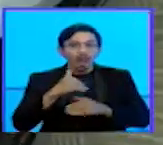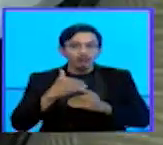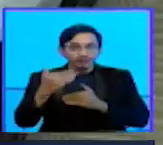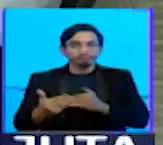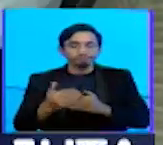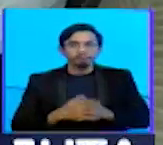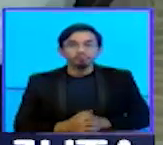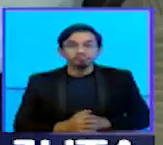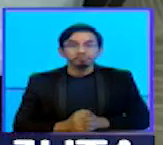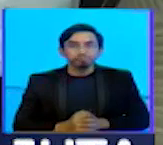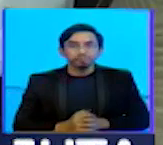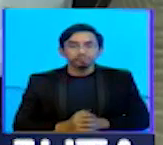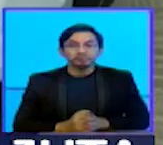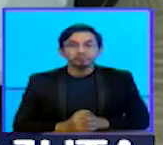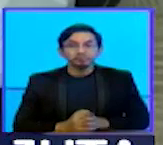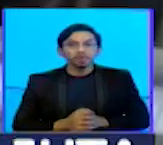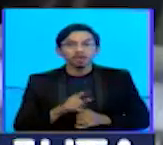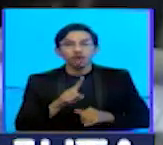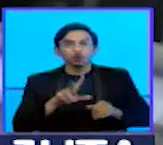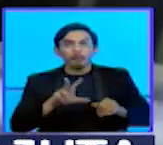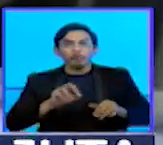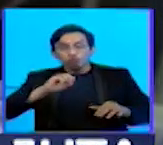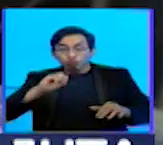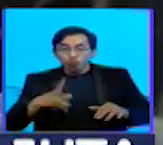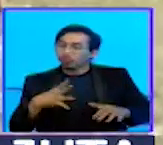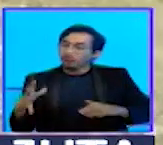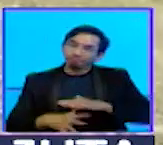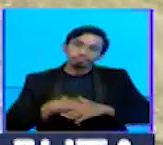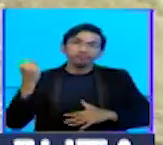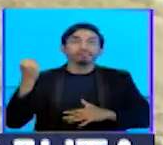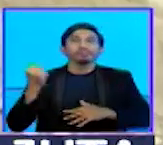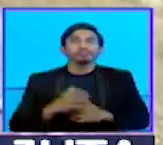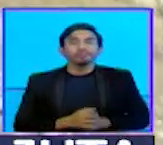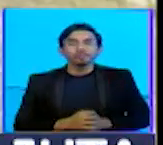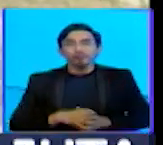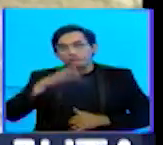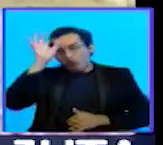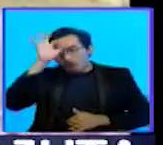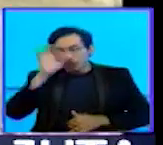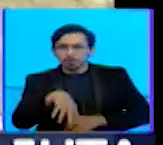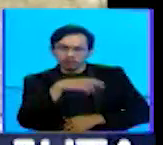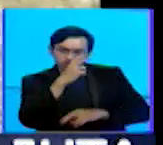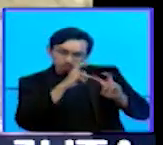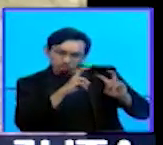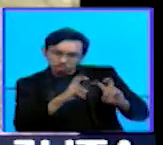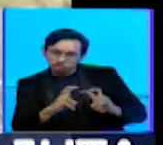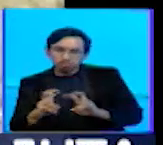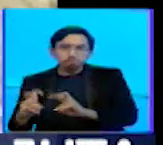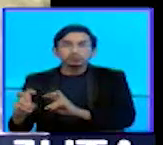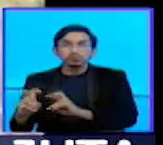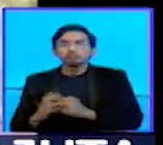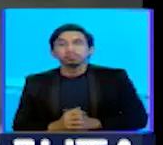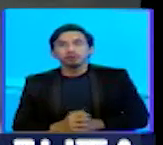uang 180 juta rupiah. Dari hasil identifikasi polisi, kedua pelaku kejahatan merupakan pelaku berbeda.